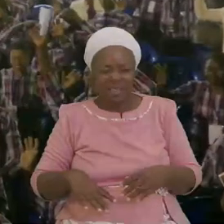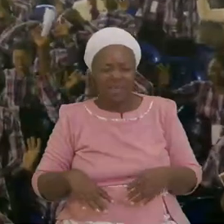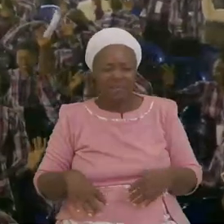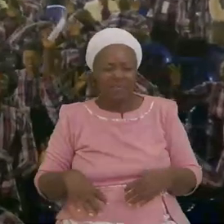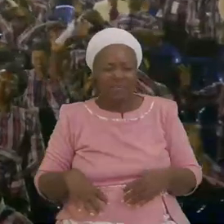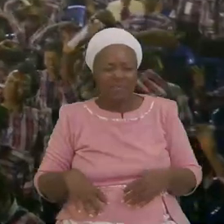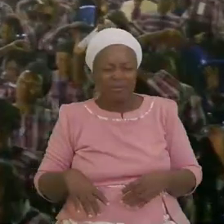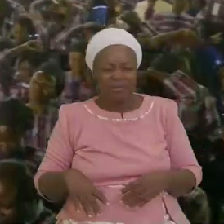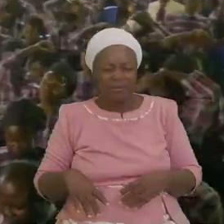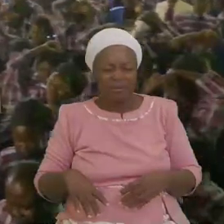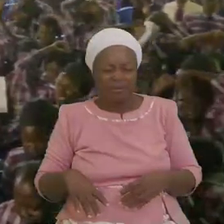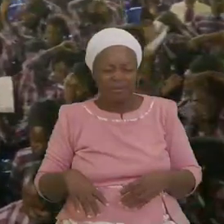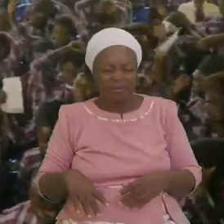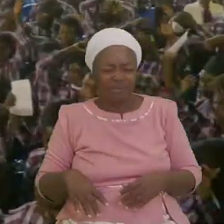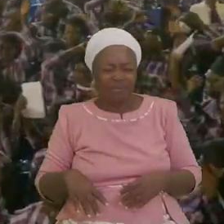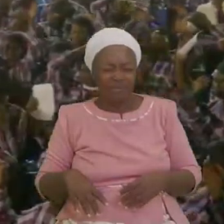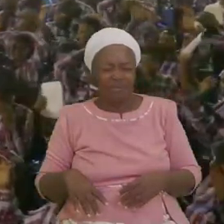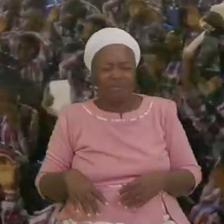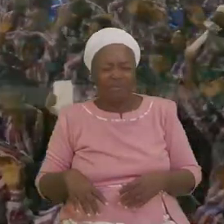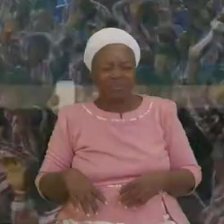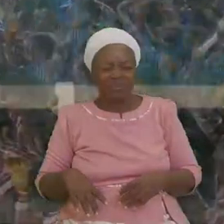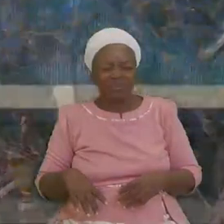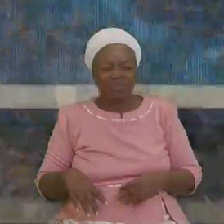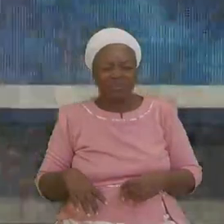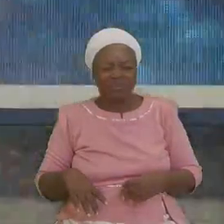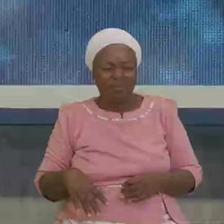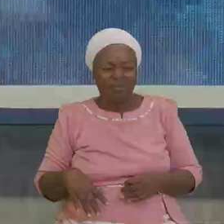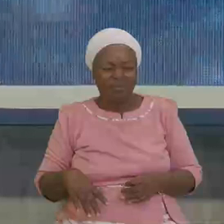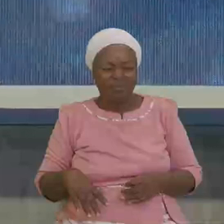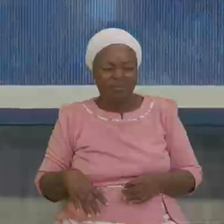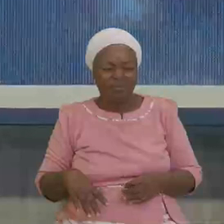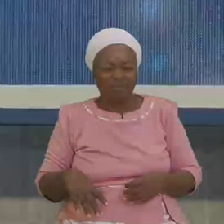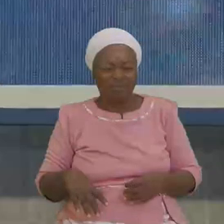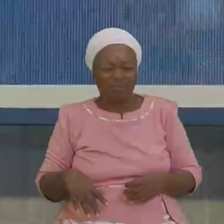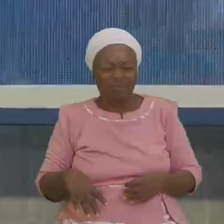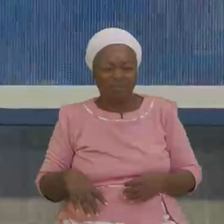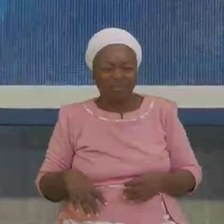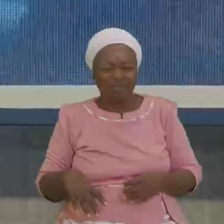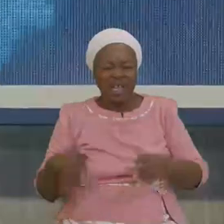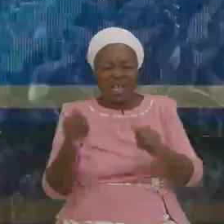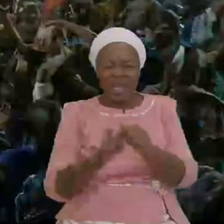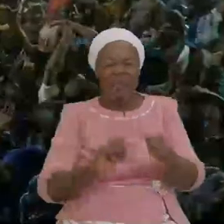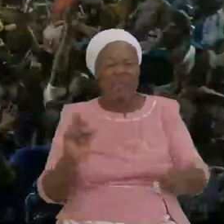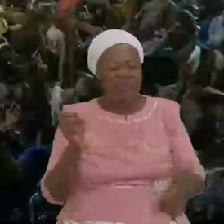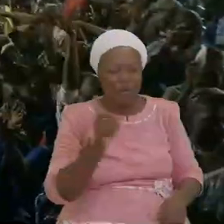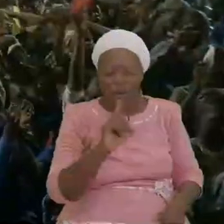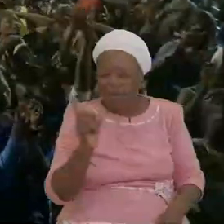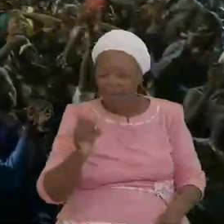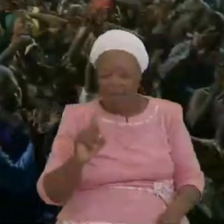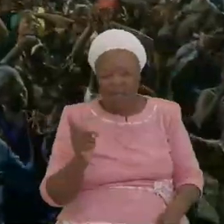recevez votre guérison maintenant dans la main du Seigneur Jésus-Christ.